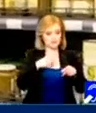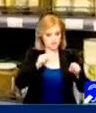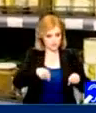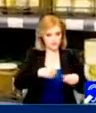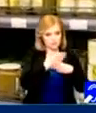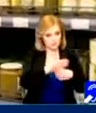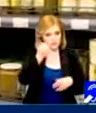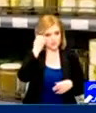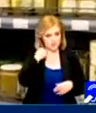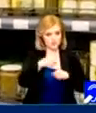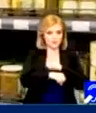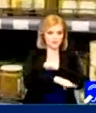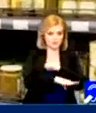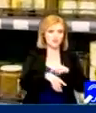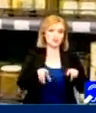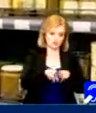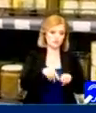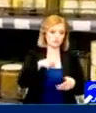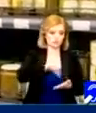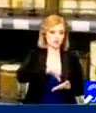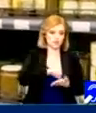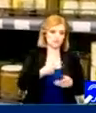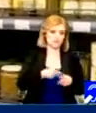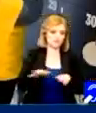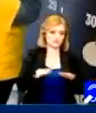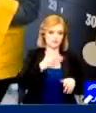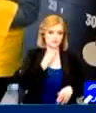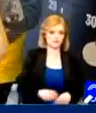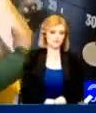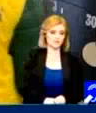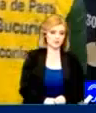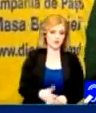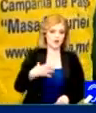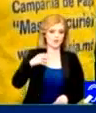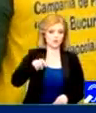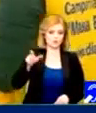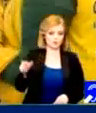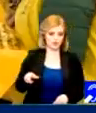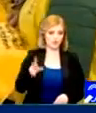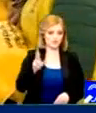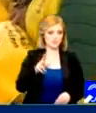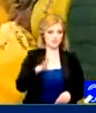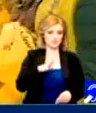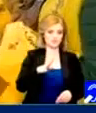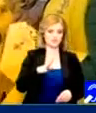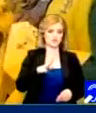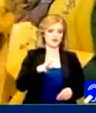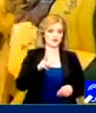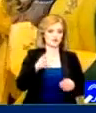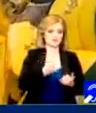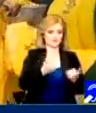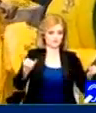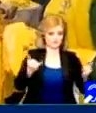oamenii nevoiași, am să fac un gest frumos în ajunul sărbătorilor pascale. Voluntarii misiunii sociale sunt cei care îi vor face pe nevoiași